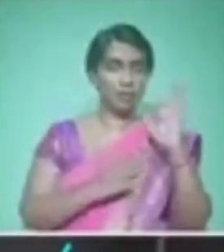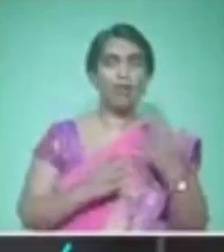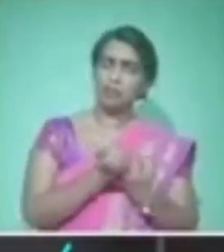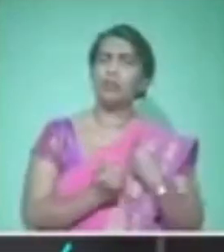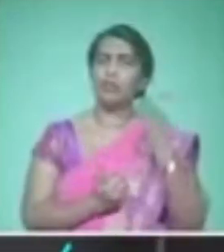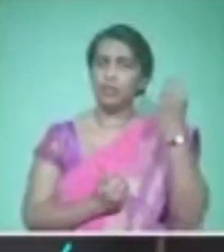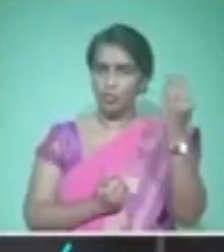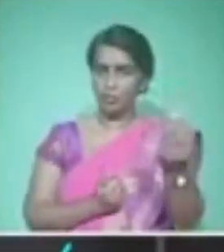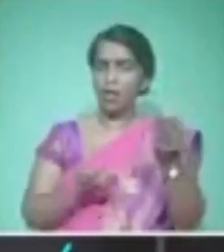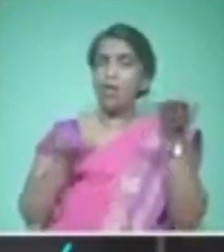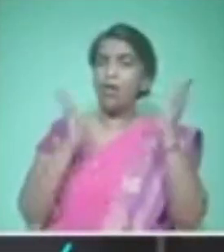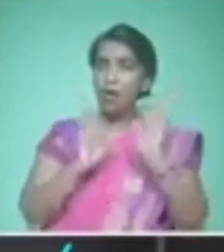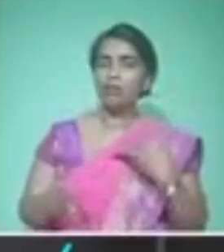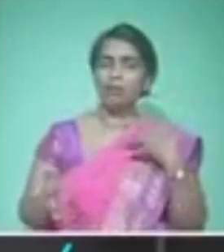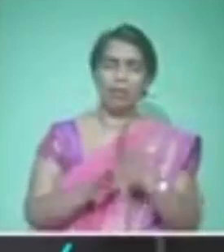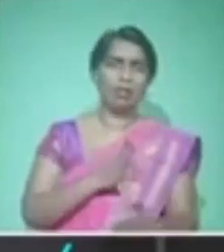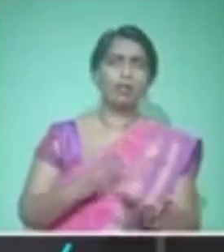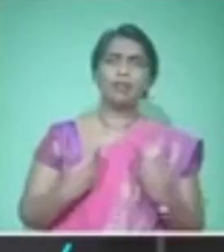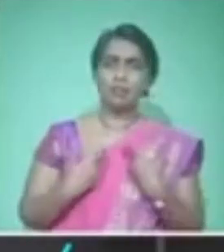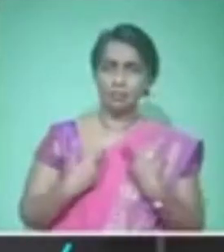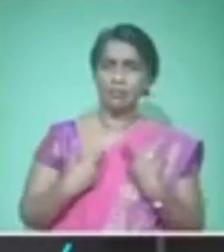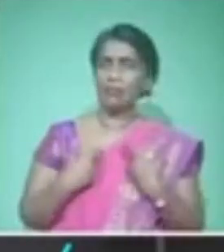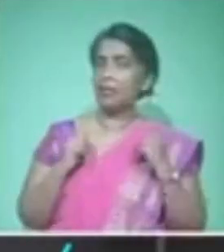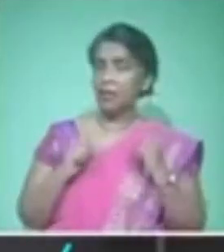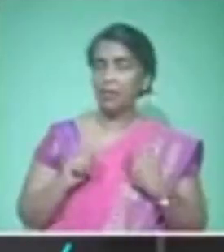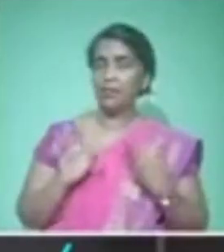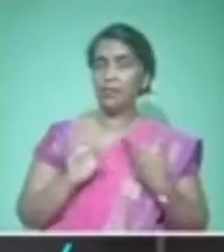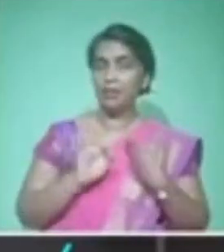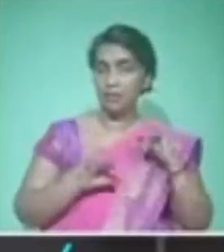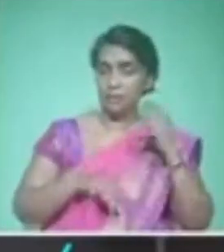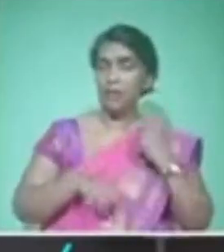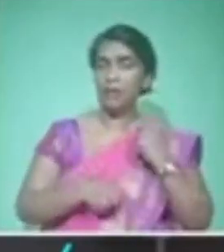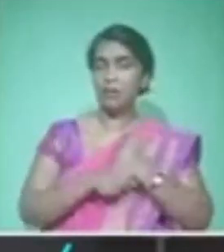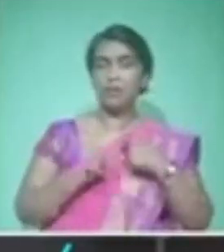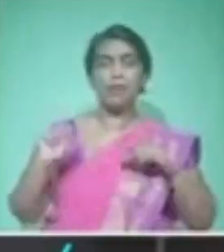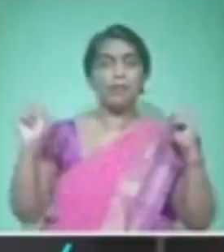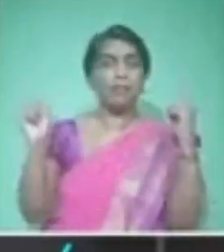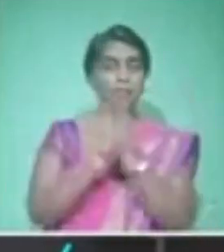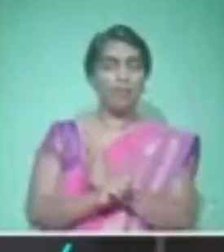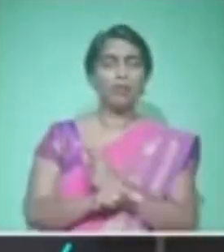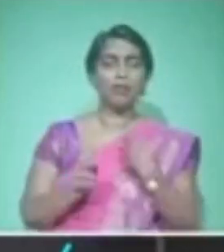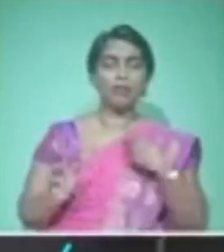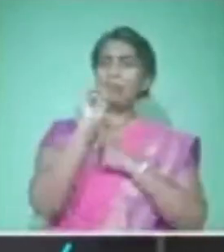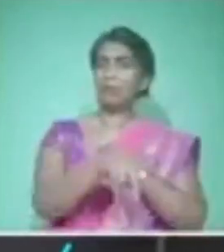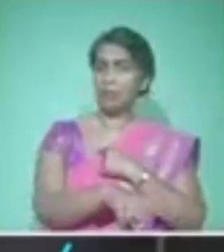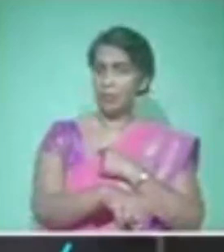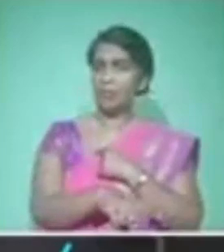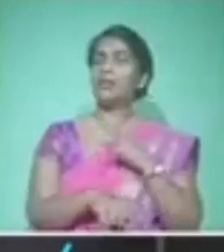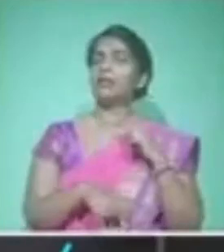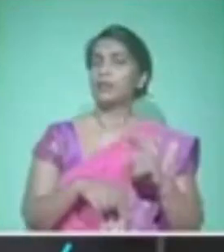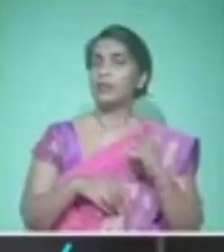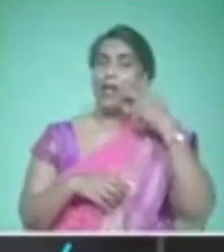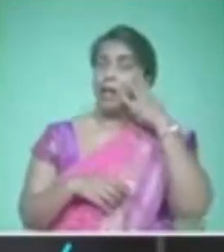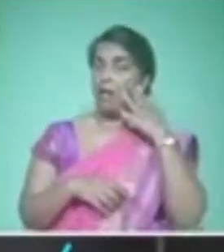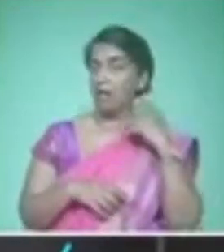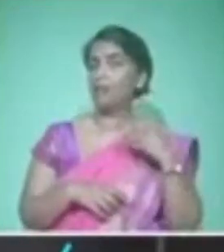සහයෝගය දුන්නා. අන්තිමට අපිට වෙච්ච වැඩේ හරිද? මොකද සමාහලාවට ආණ්ඩු මාරු වෙනකොට මේ පැත්තෙන් ඒ පැත්තට යනකොට සමහර අපිට